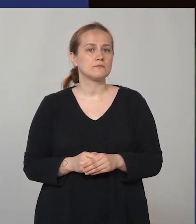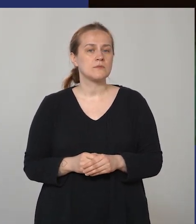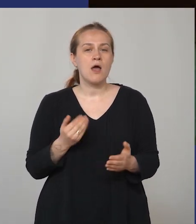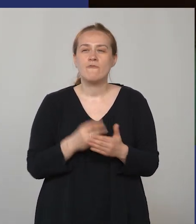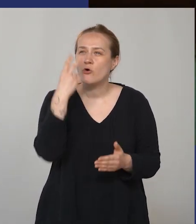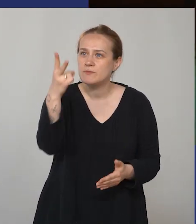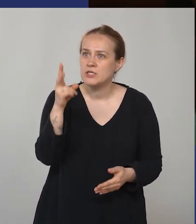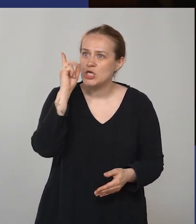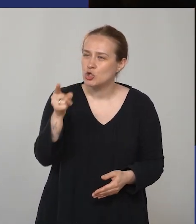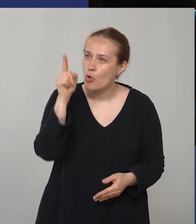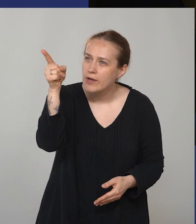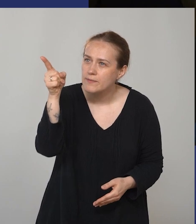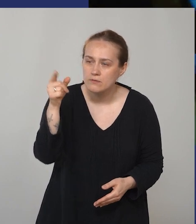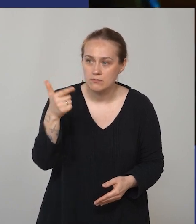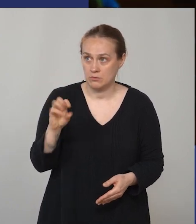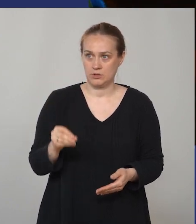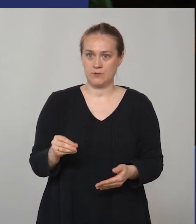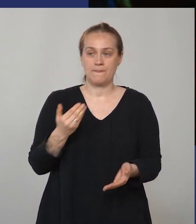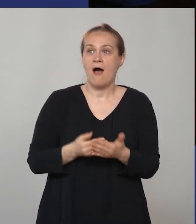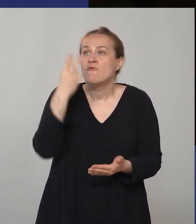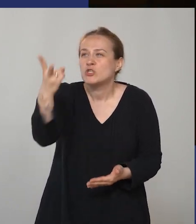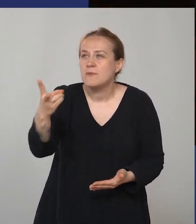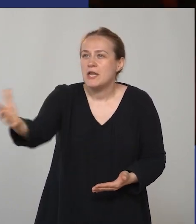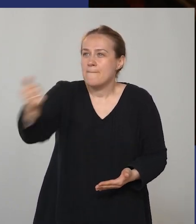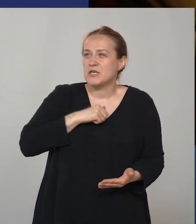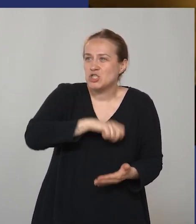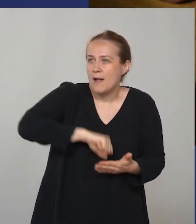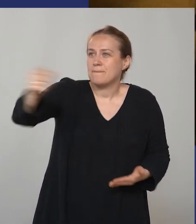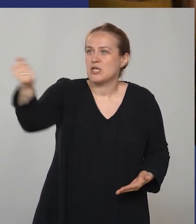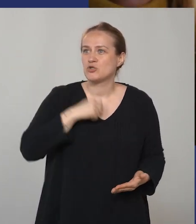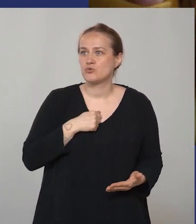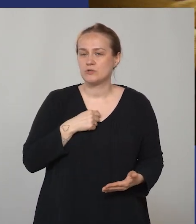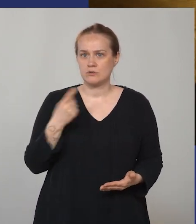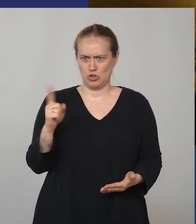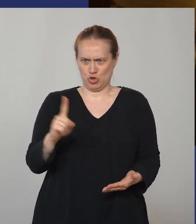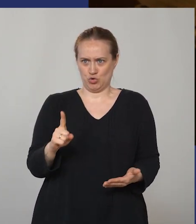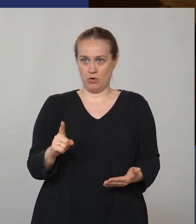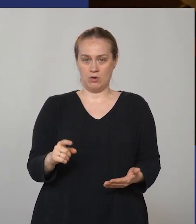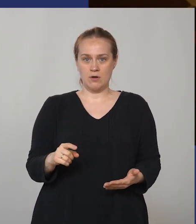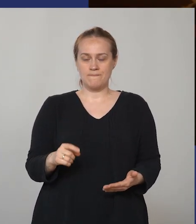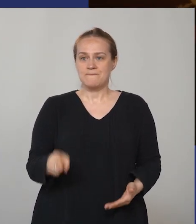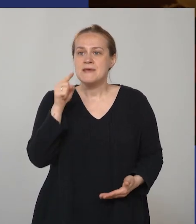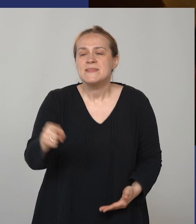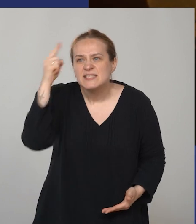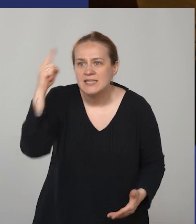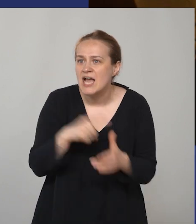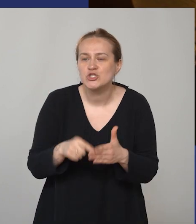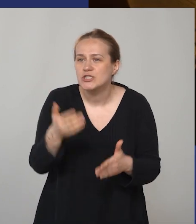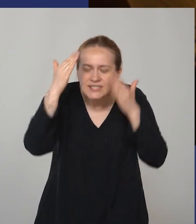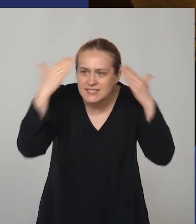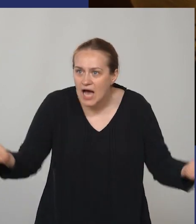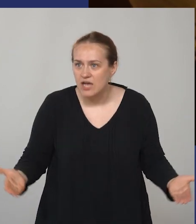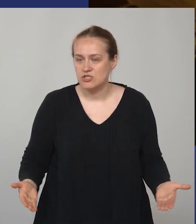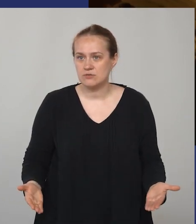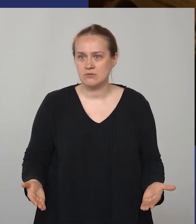Угу. Вот, смотри, кто это? Где? Да вот, смотри, прижал свой меч к груди, кто это? Скала, ты чего? Скала, ты чего? Это значит, что ты знаешь, кто это, или